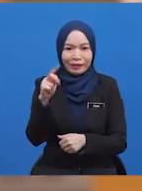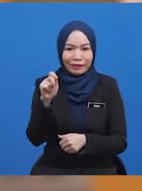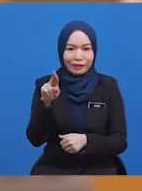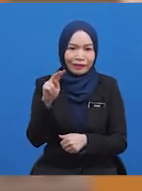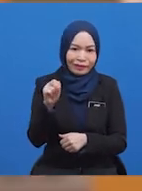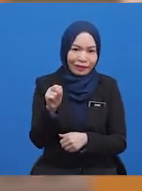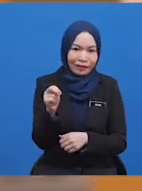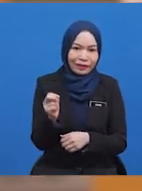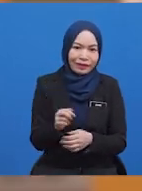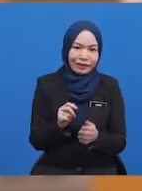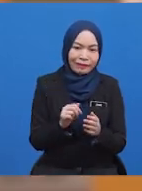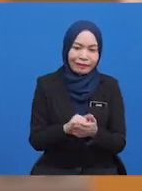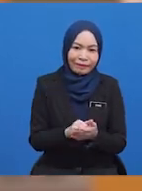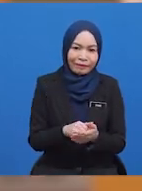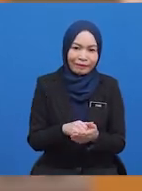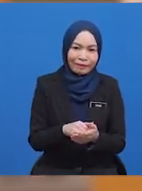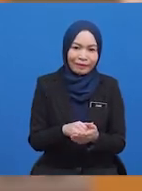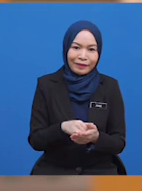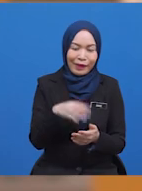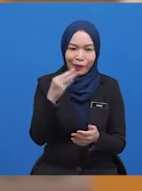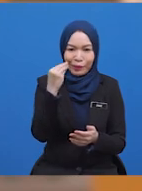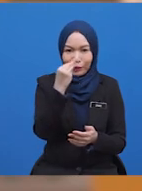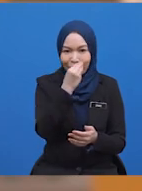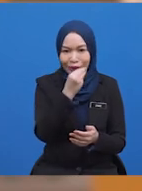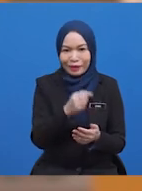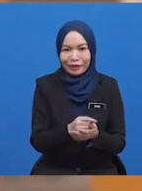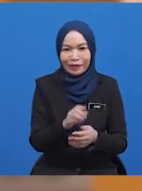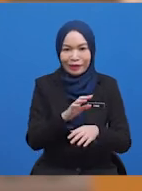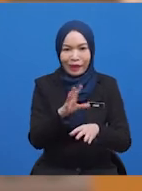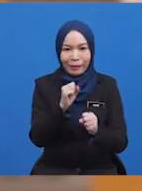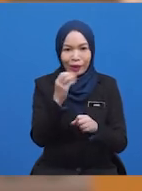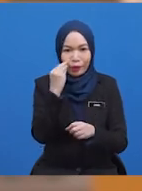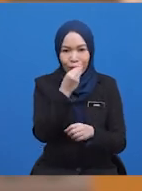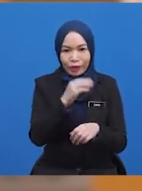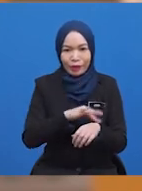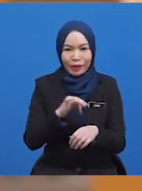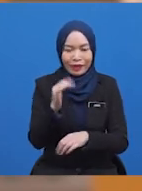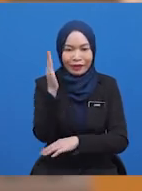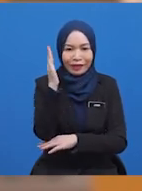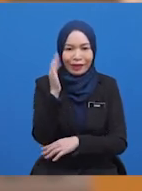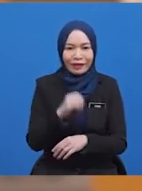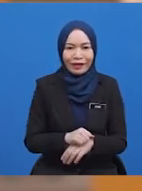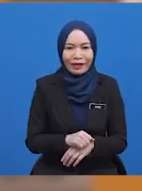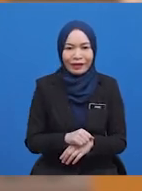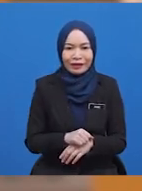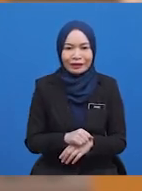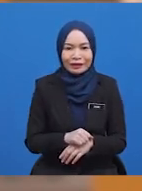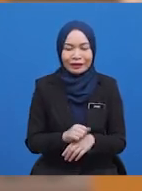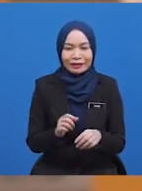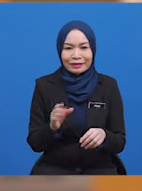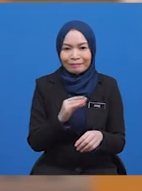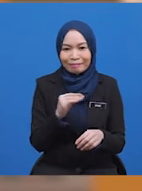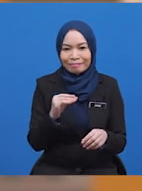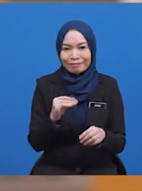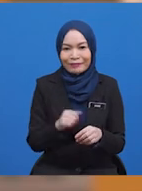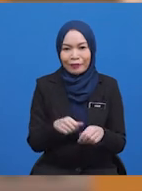pete Teratai di tengah hari bingkisan Sida yang ke kampung Tualang terapkan